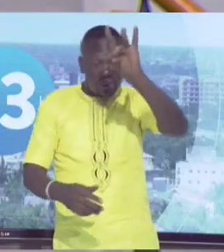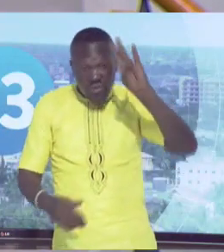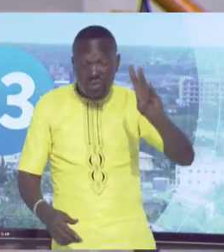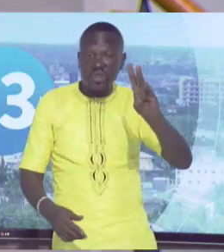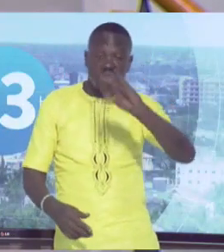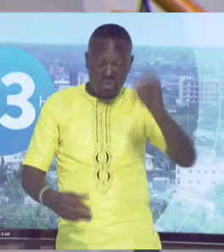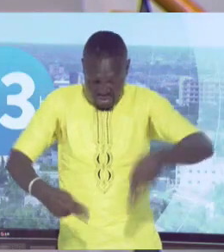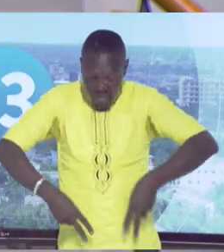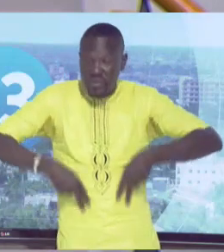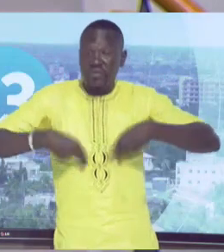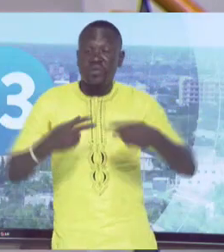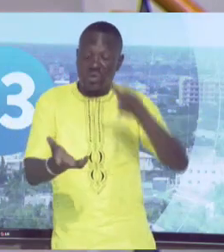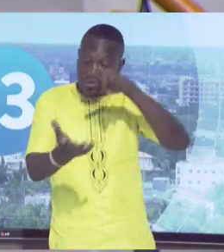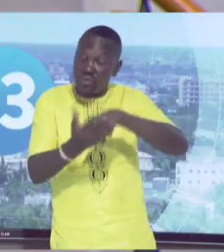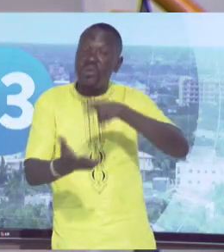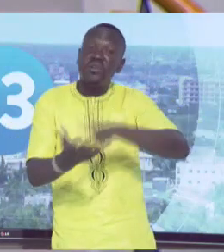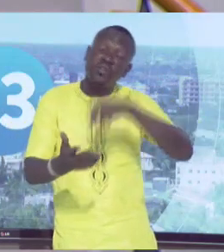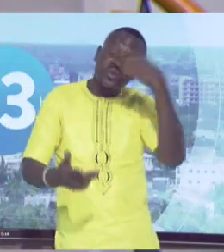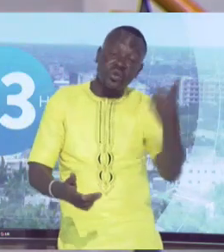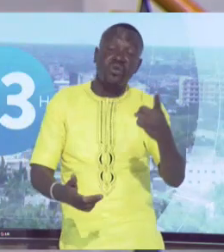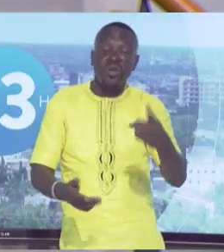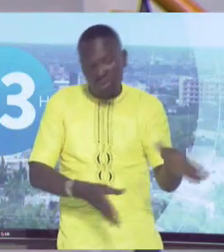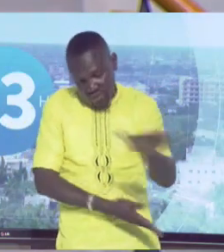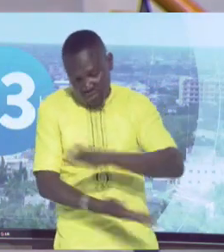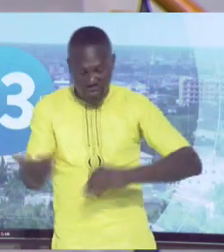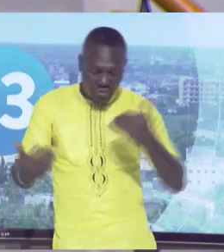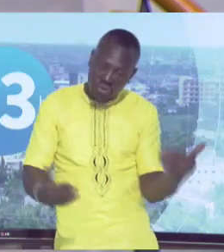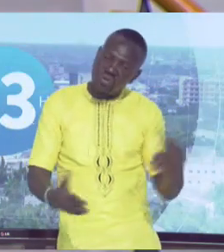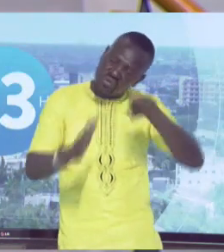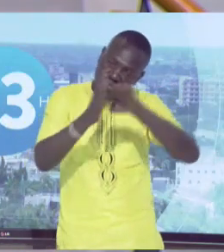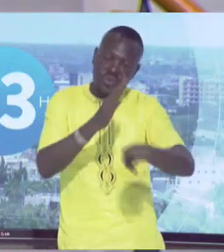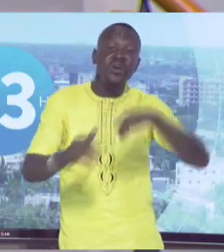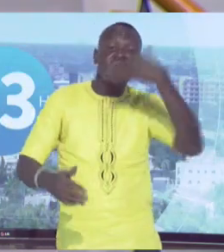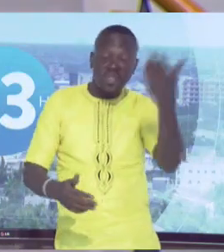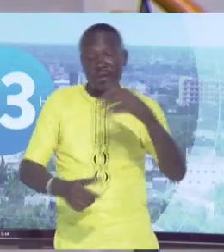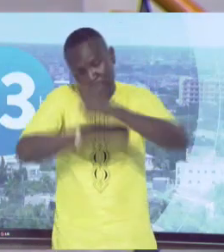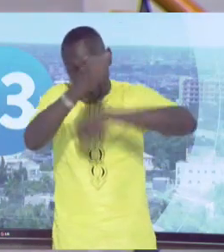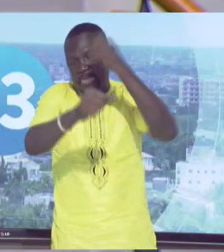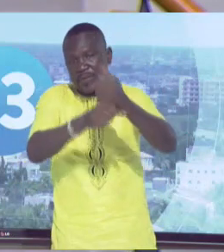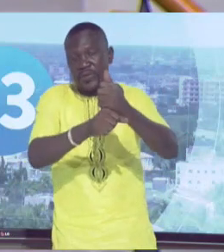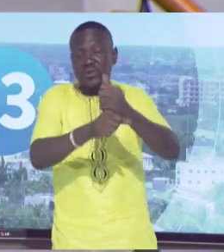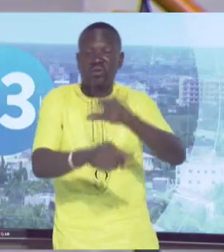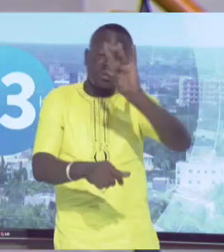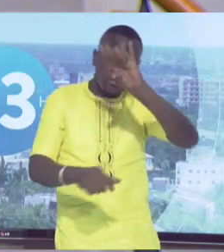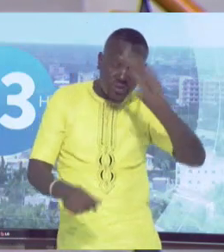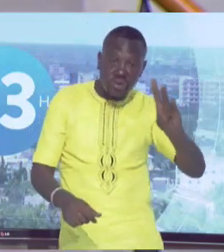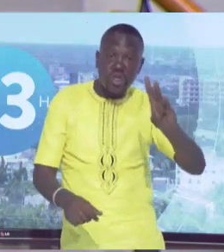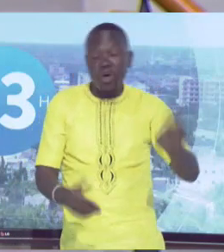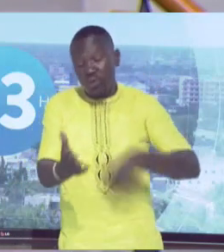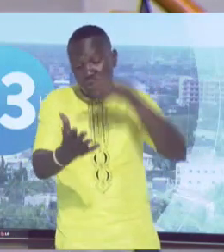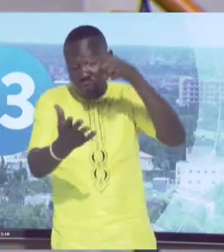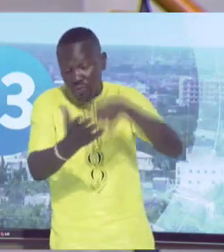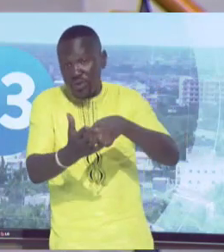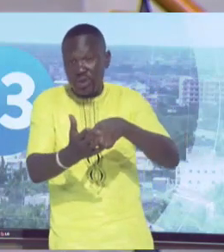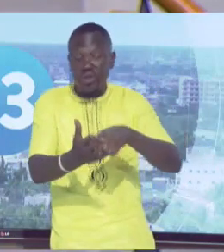naissances vivantes en 2021. Et la mortalité chez les enfants de moins de 5 ans qui est passée de 81 pour 1000 à 48